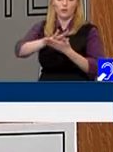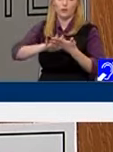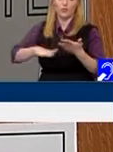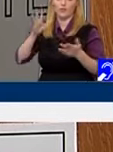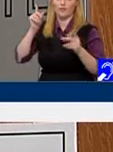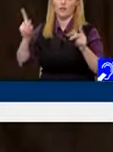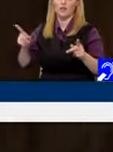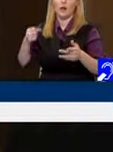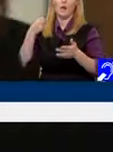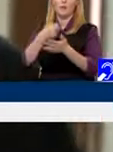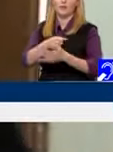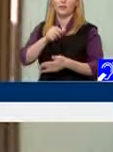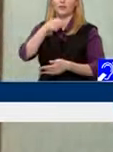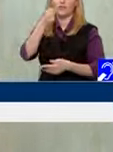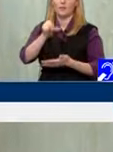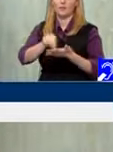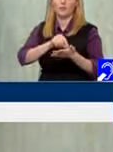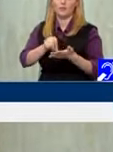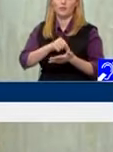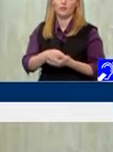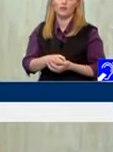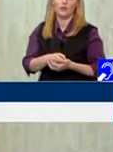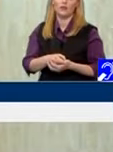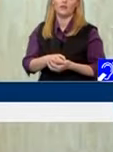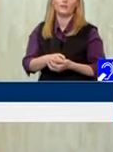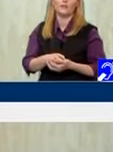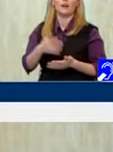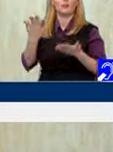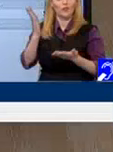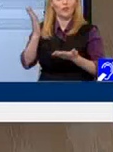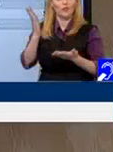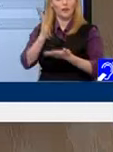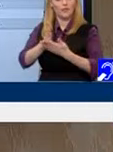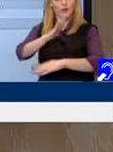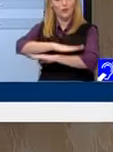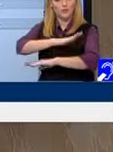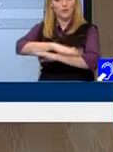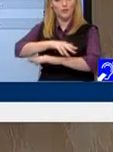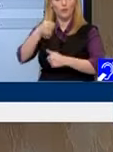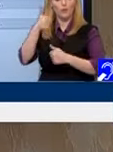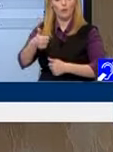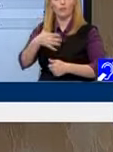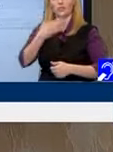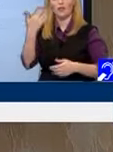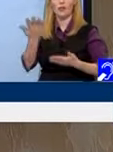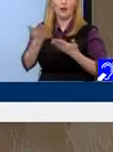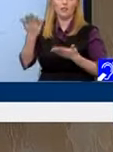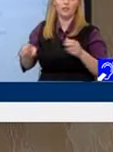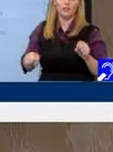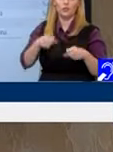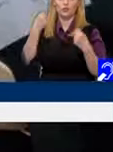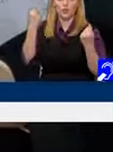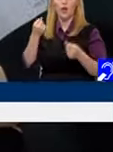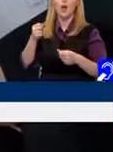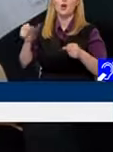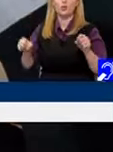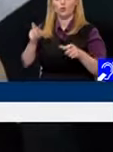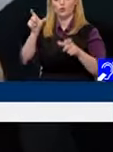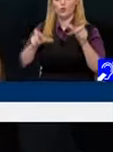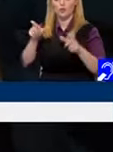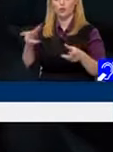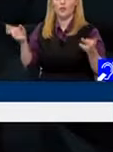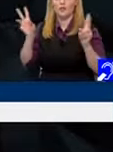până la vârsta de pensionare, numai în cazul în care aveau o purtare exemplară și înregistrau abateri. Judecătorii vor rămâne fără imunitatea